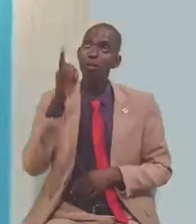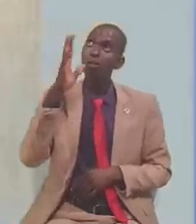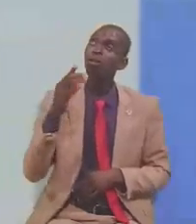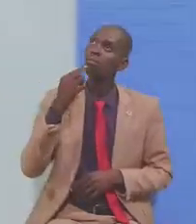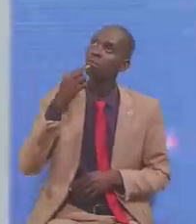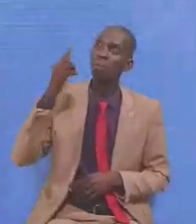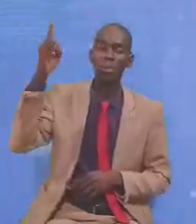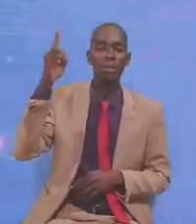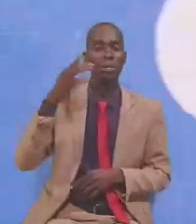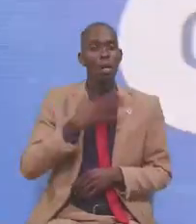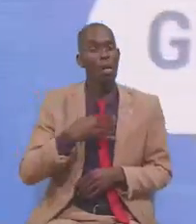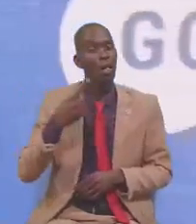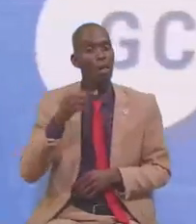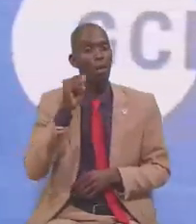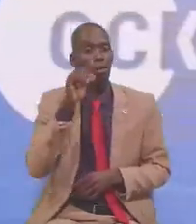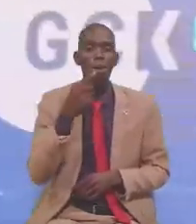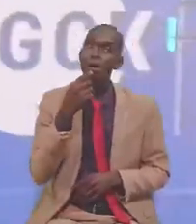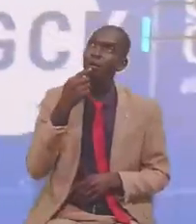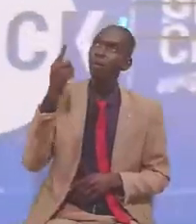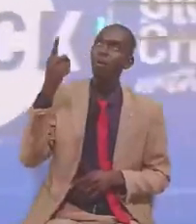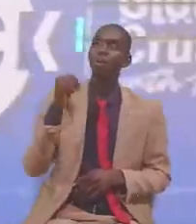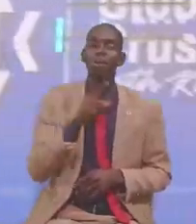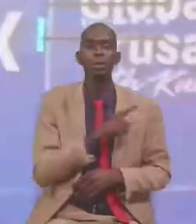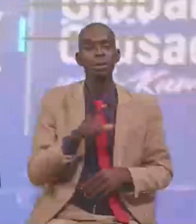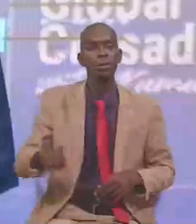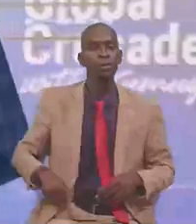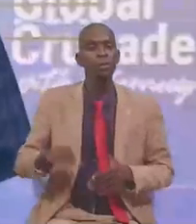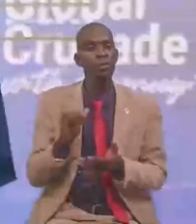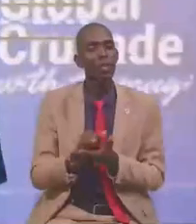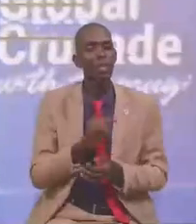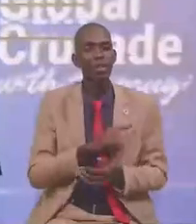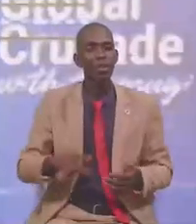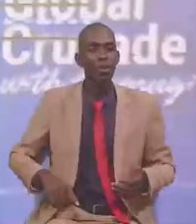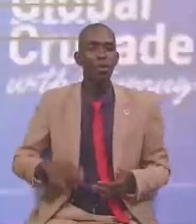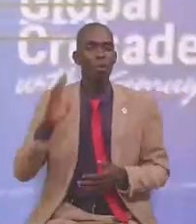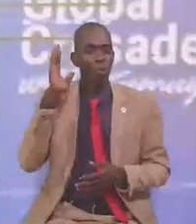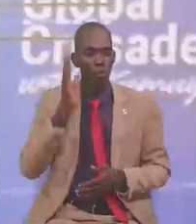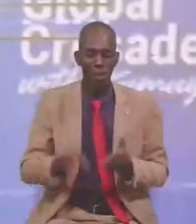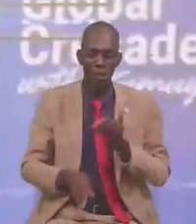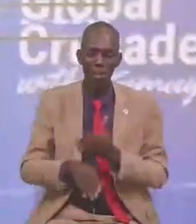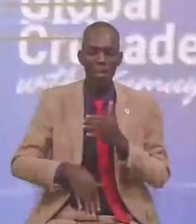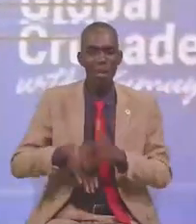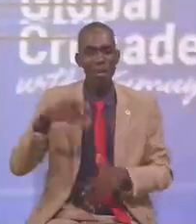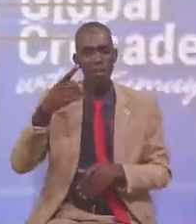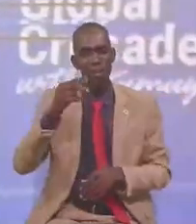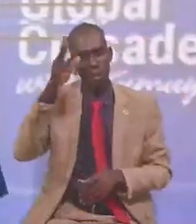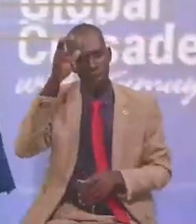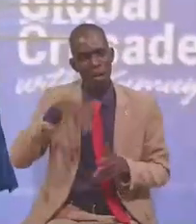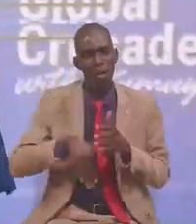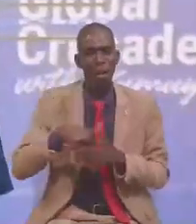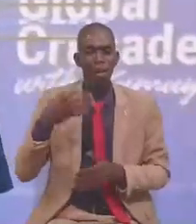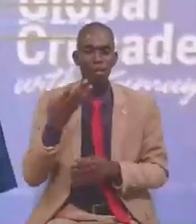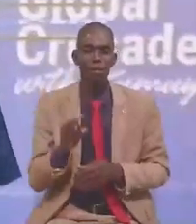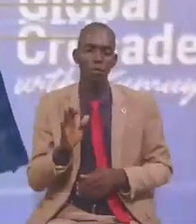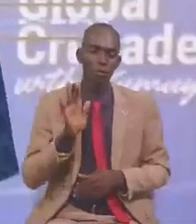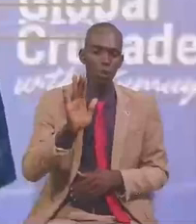Et elle a dit au Seigneur de chasser le démon hors de sa